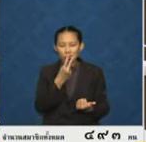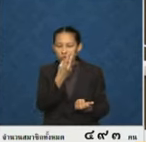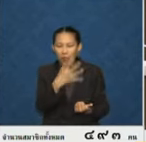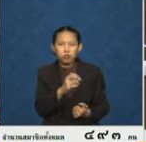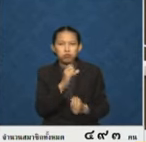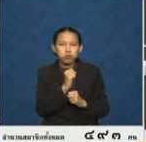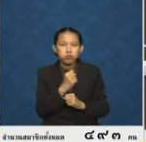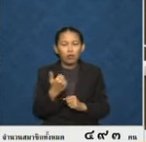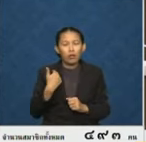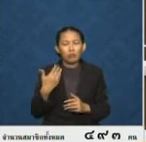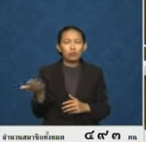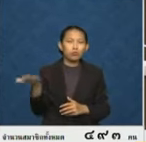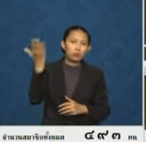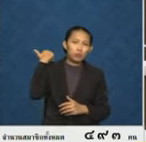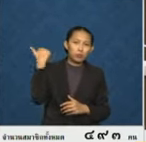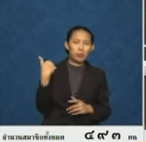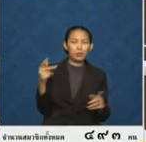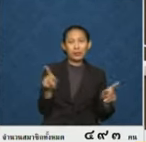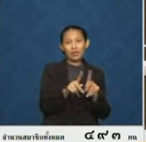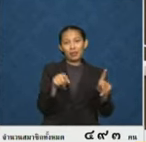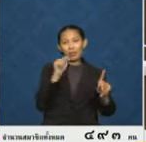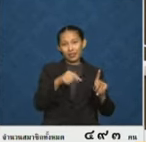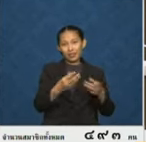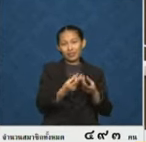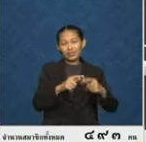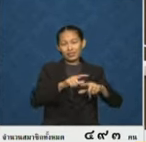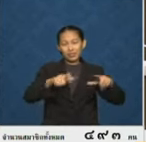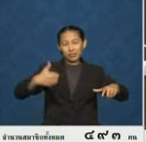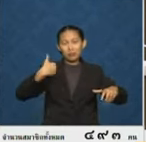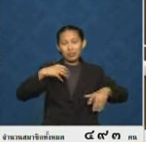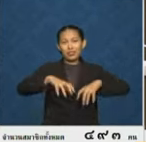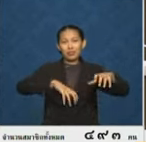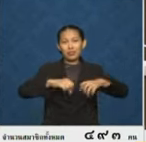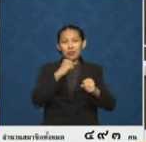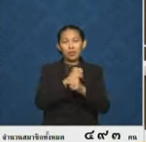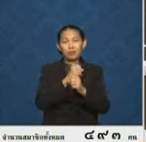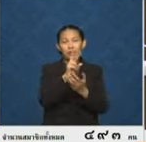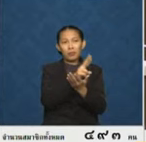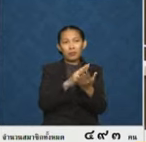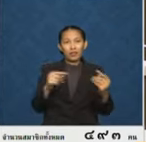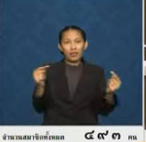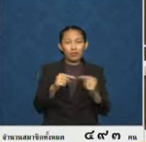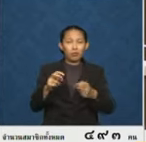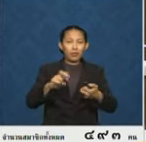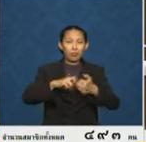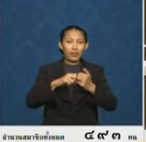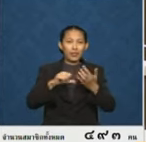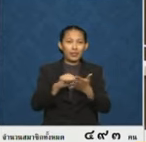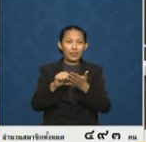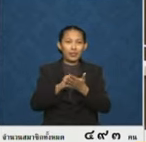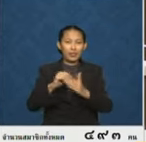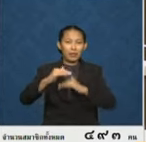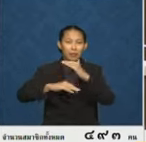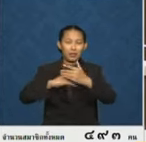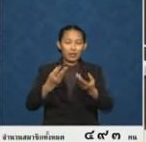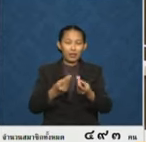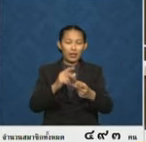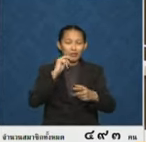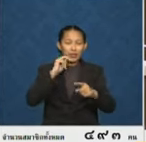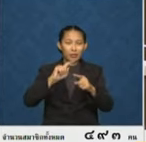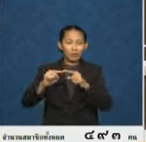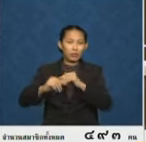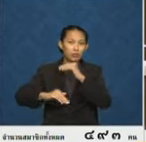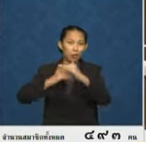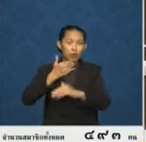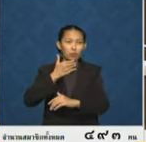โทรมครับโดยก่อนหน้านี้ครับทางคณะกรรมาธิการการที่ดินได้จัดทำรายงานเรื่องการแก้ไขปัญหาและการพัฒนาุ่มรุ่มน้ำทะเลสาบสงขลาอย่าง